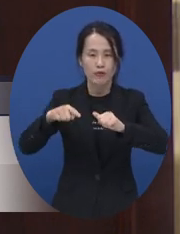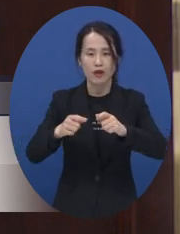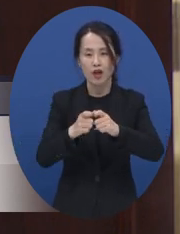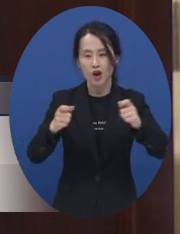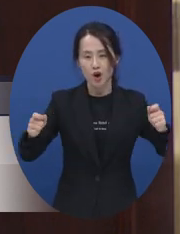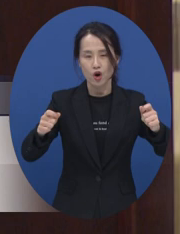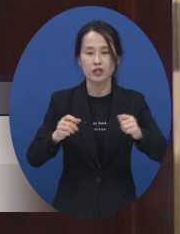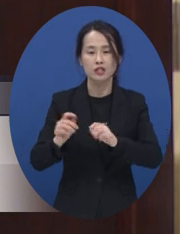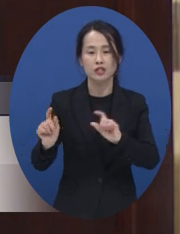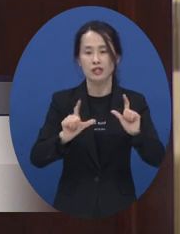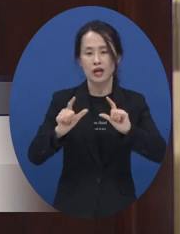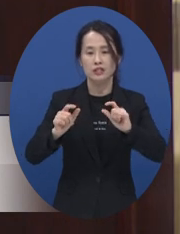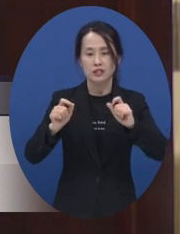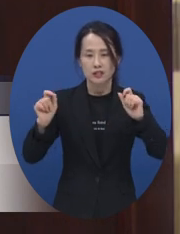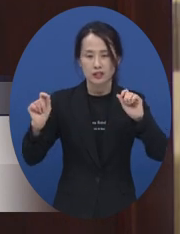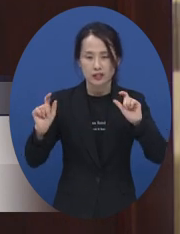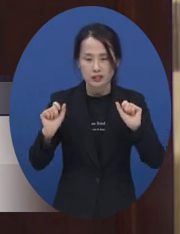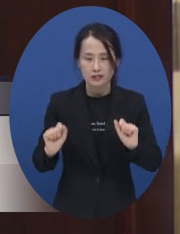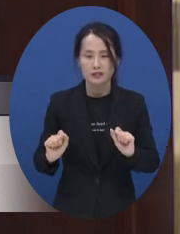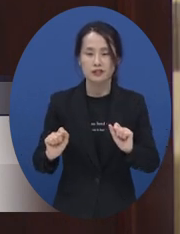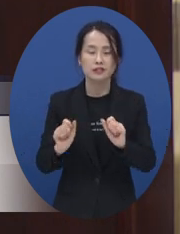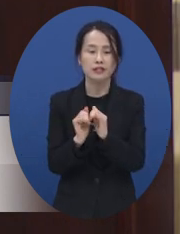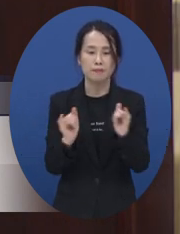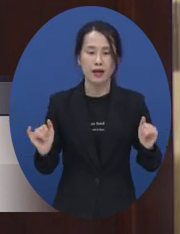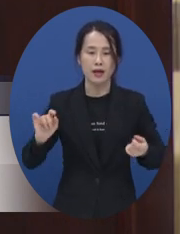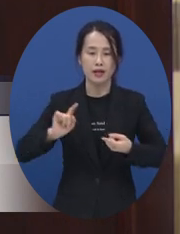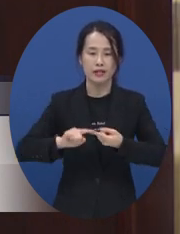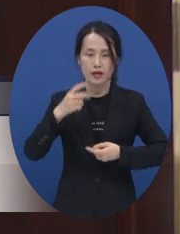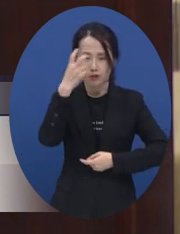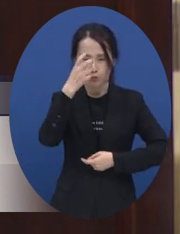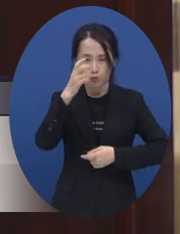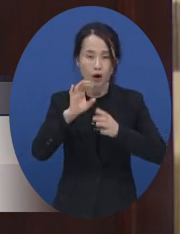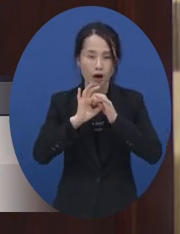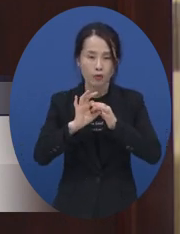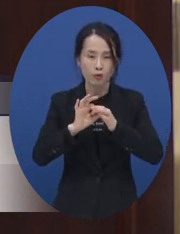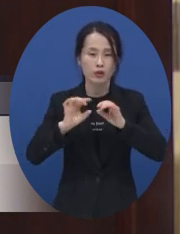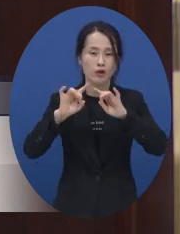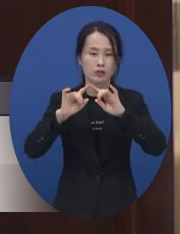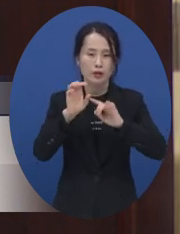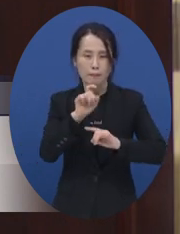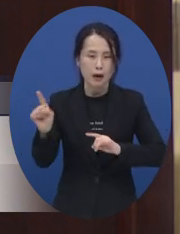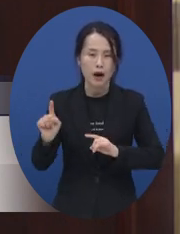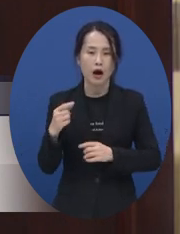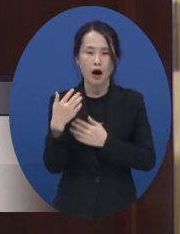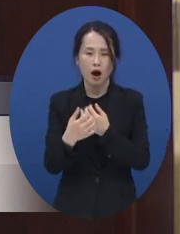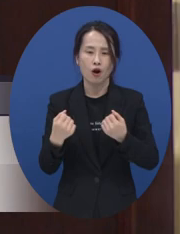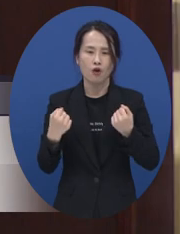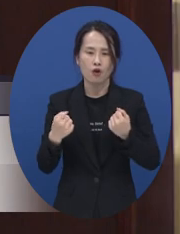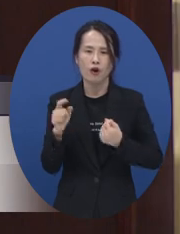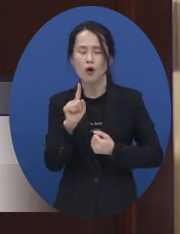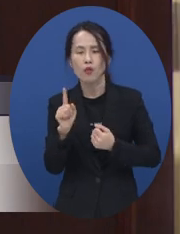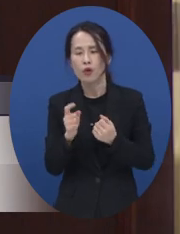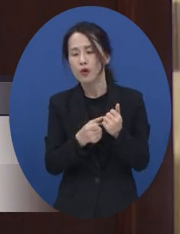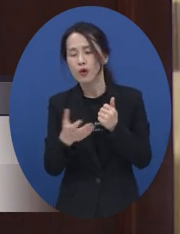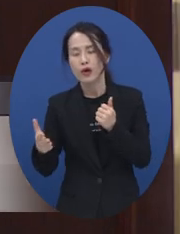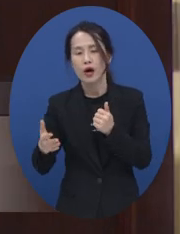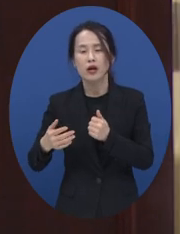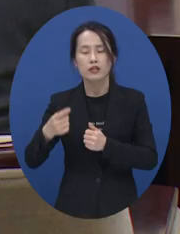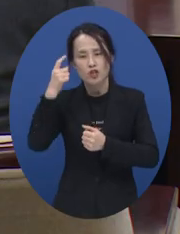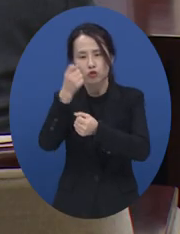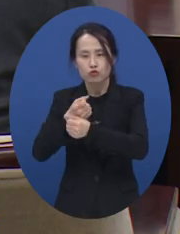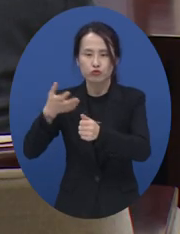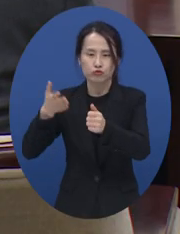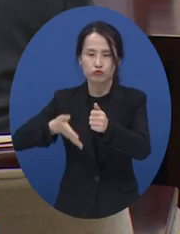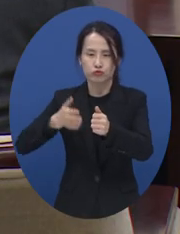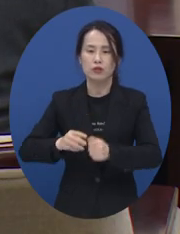주변에 송전탑과 거리별, 거주 기간별, 거주하는 도민들에 대한 조사를 통해서 전자파가 건강에 어떠한 영향을 미치는지 파악해